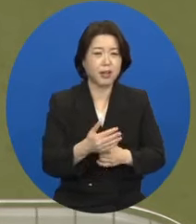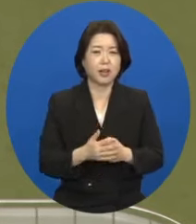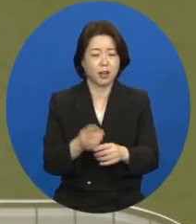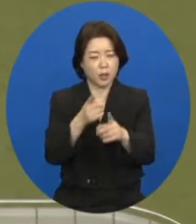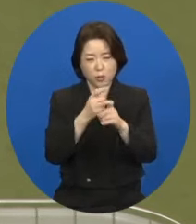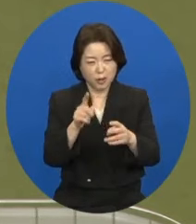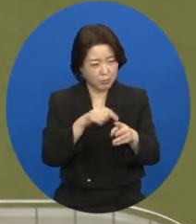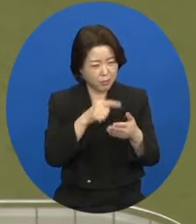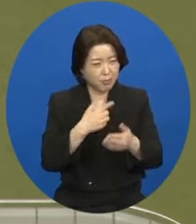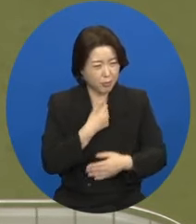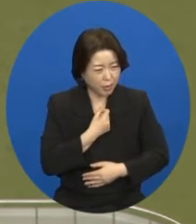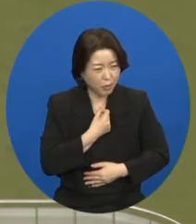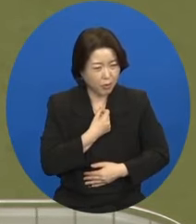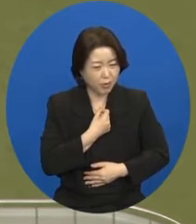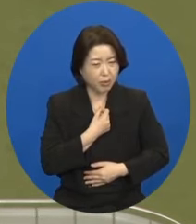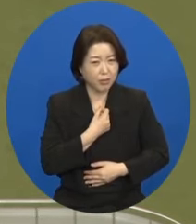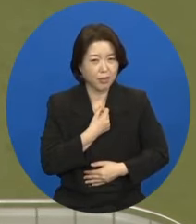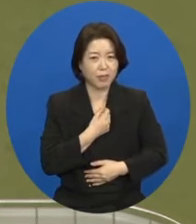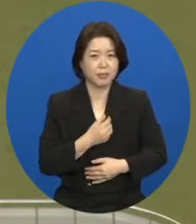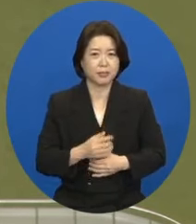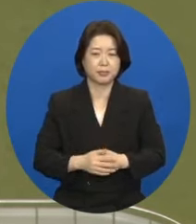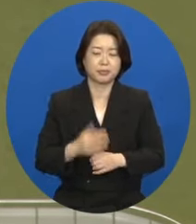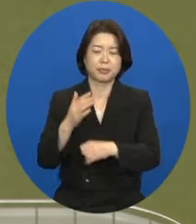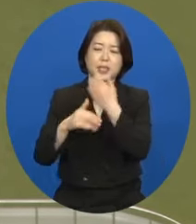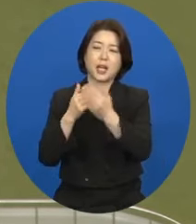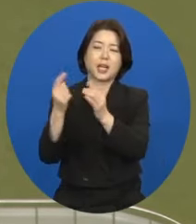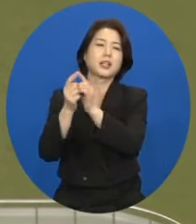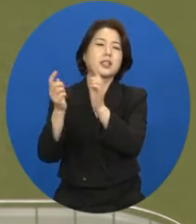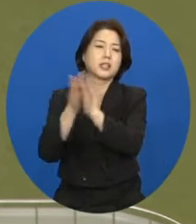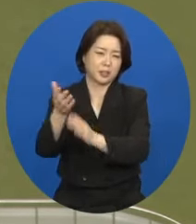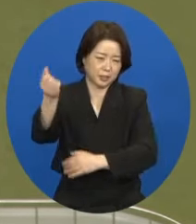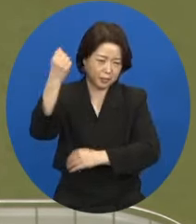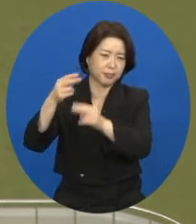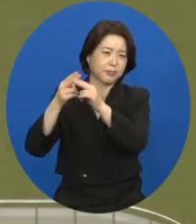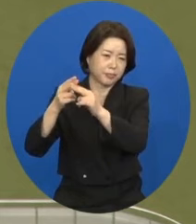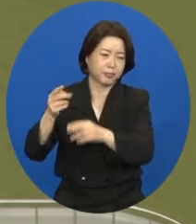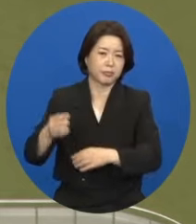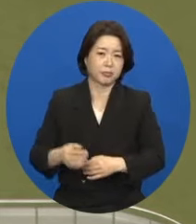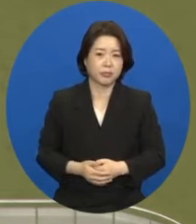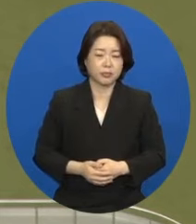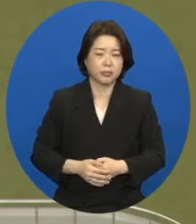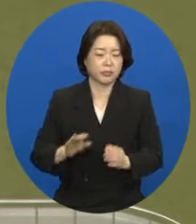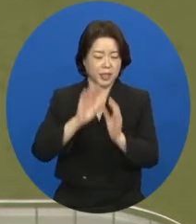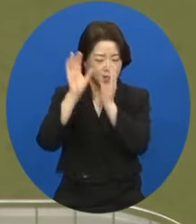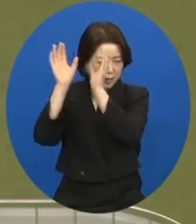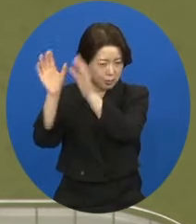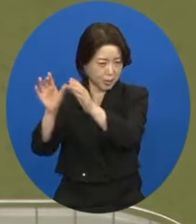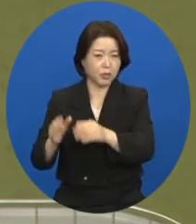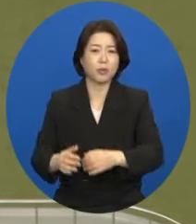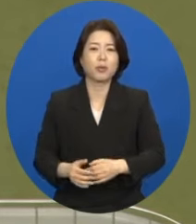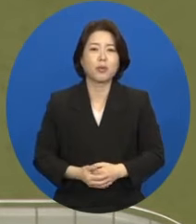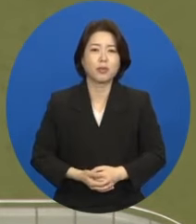원수 갚고 싶으십니까? 하나님이 친히 갚으실 것입니다. 그걸 다 맡기시고